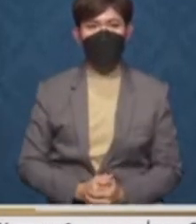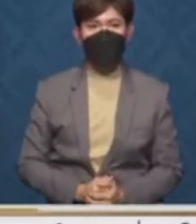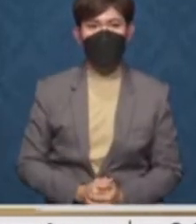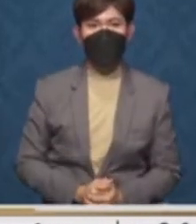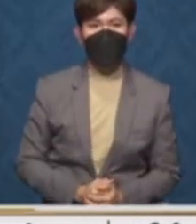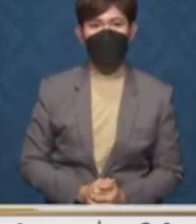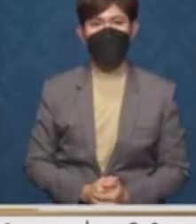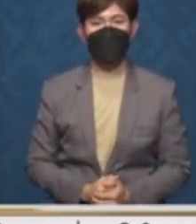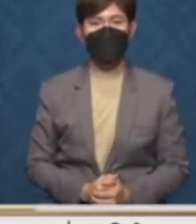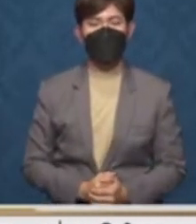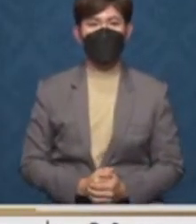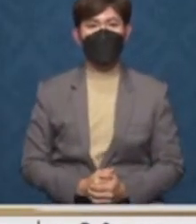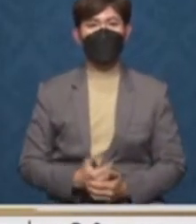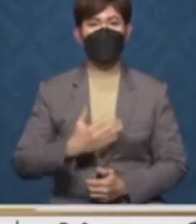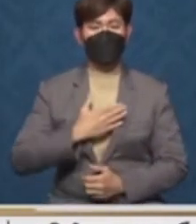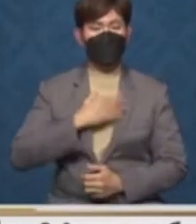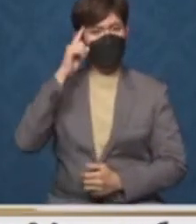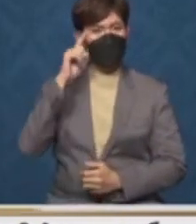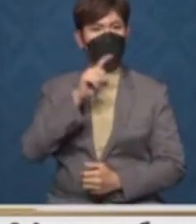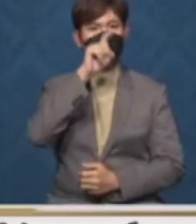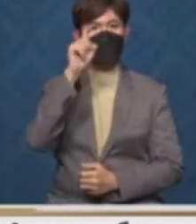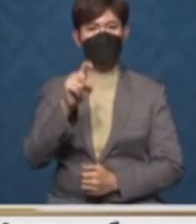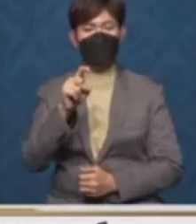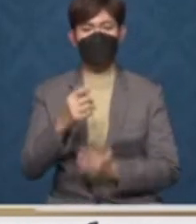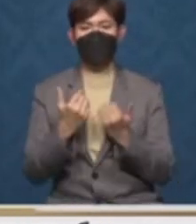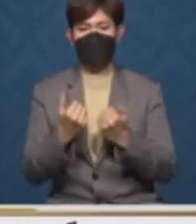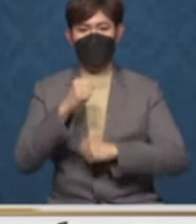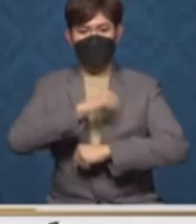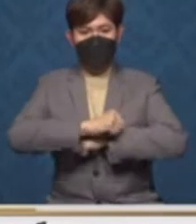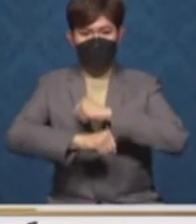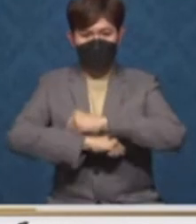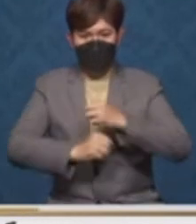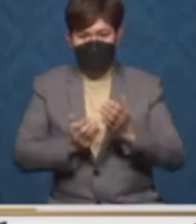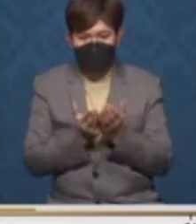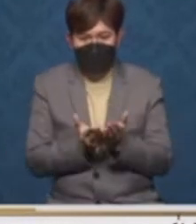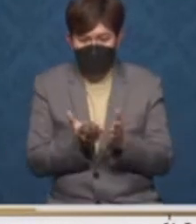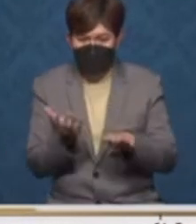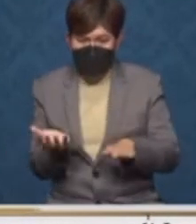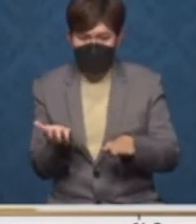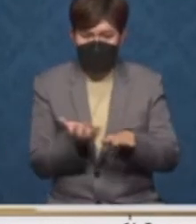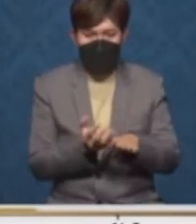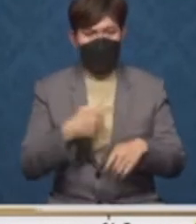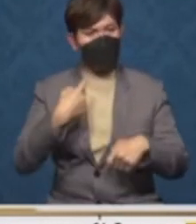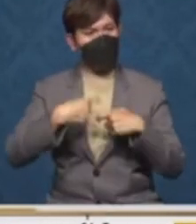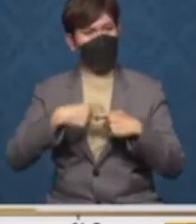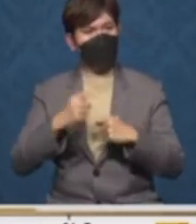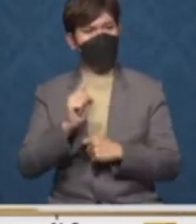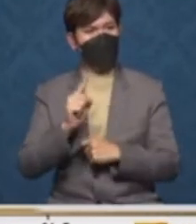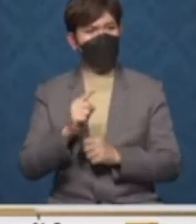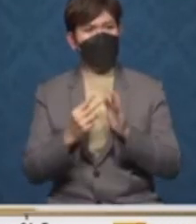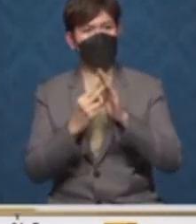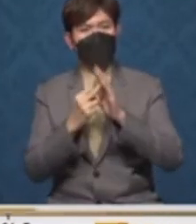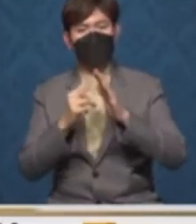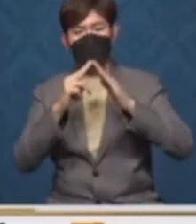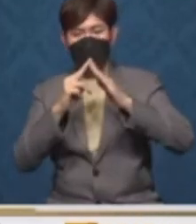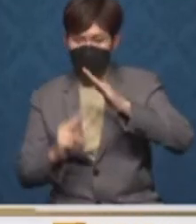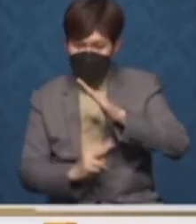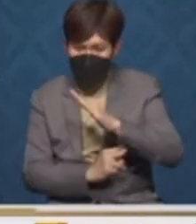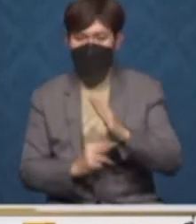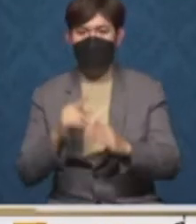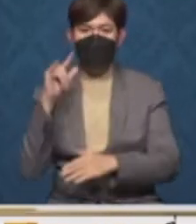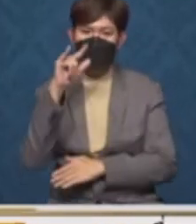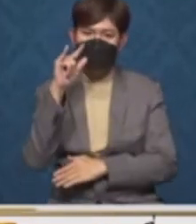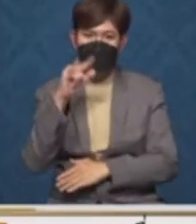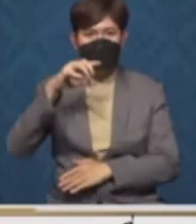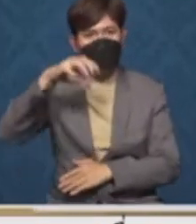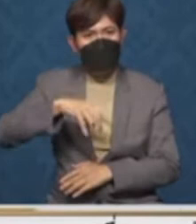มก็สงสัยครับไอ้ท่าจอดเรือดำน้ำมันสร้างยากนักหนาแล้วครับผมเห็นสะพานสนามบินประเทศไทยเนี่ยบริษั